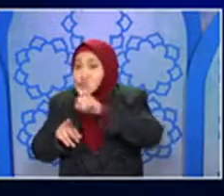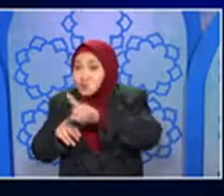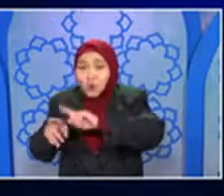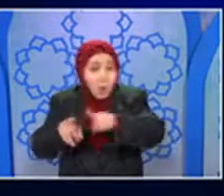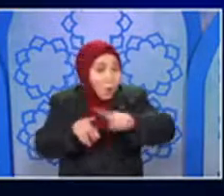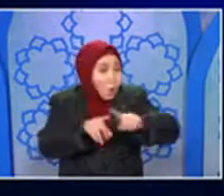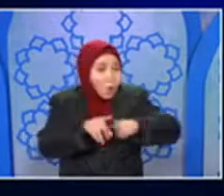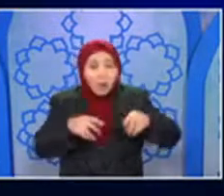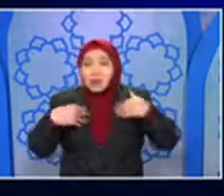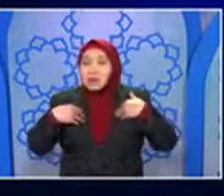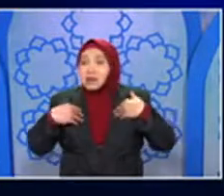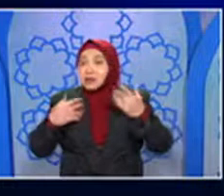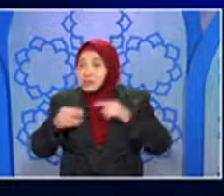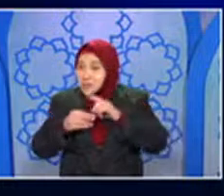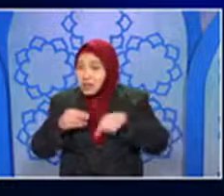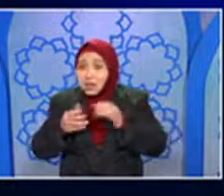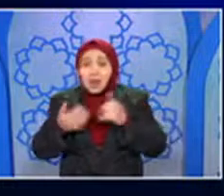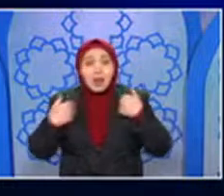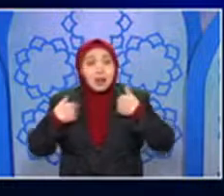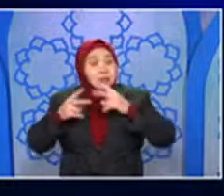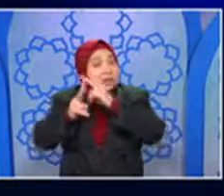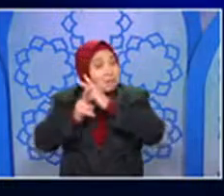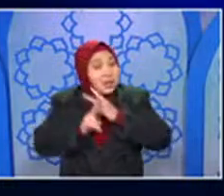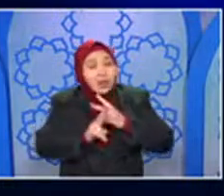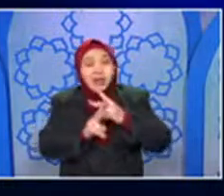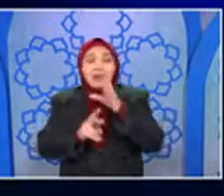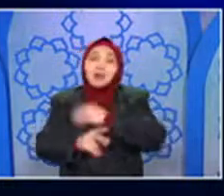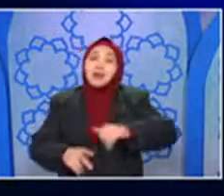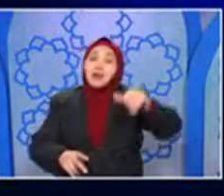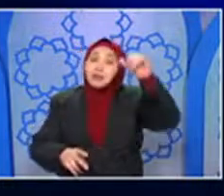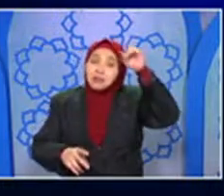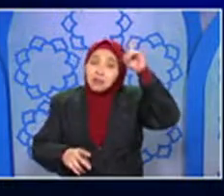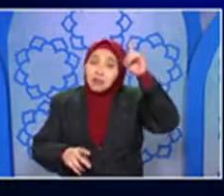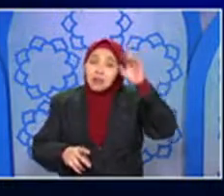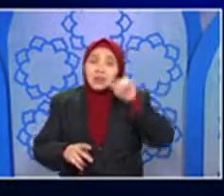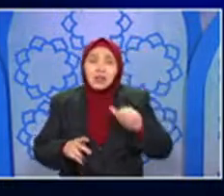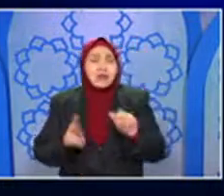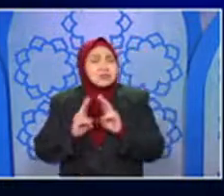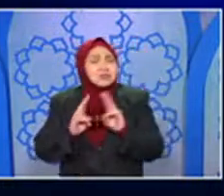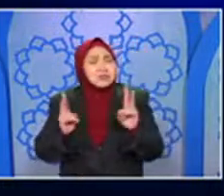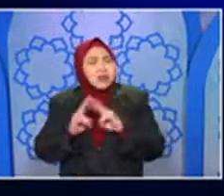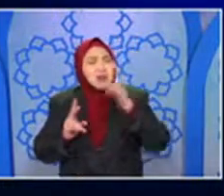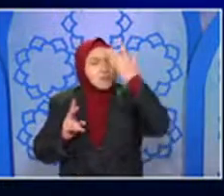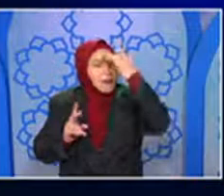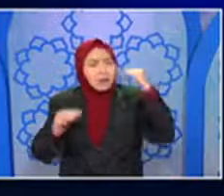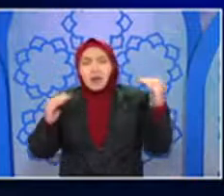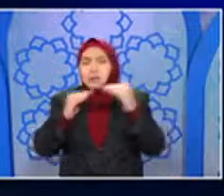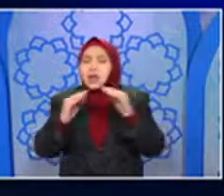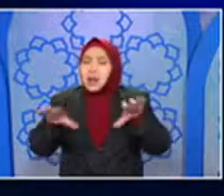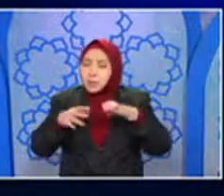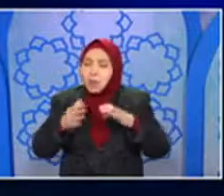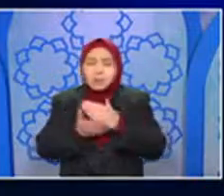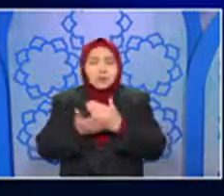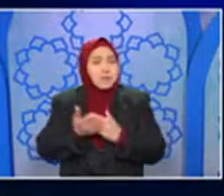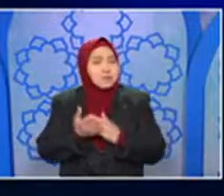pada keadaan yang sentiasa terpelihara. Allah yang Al-Aziz Al-Hakim akan buat sesuatu.